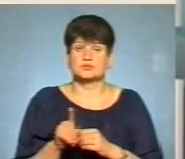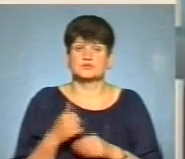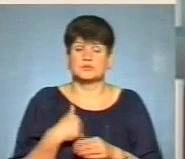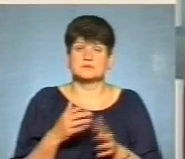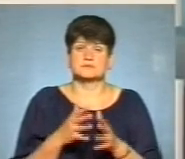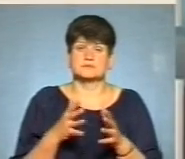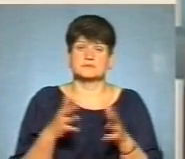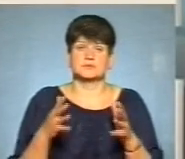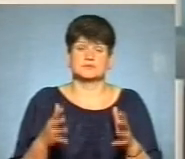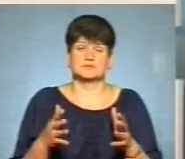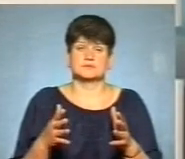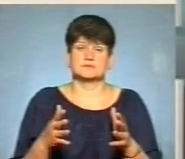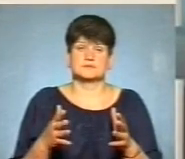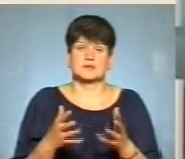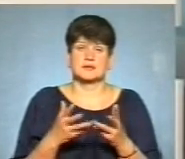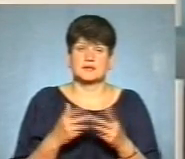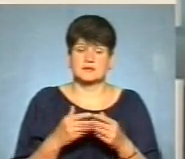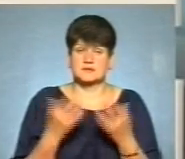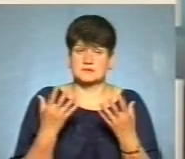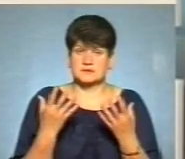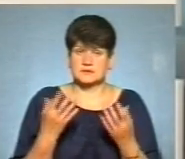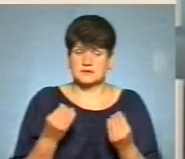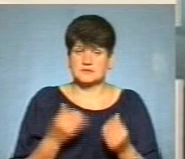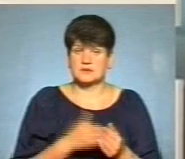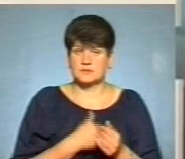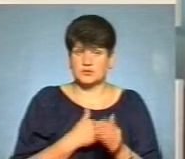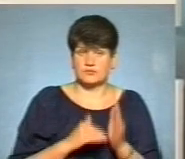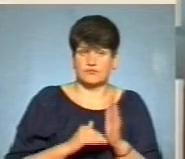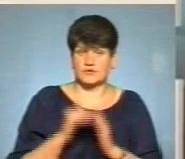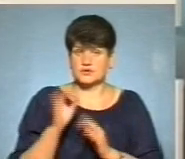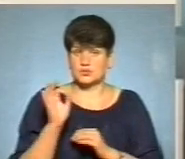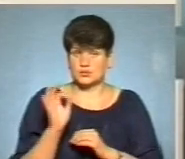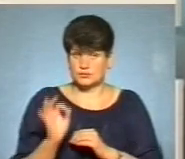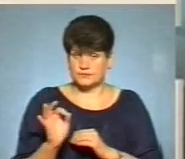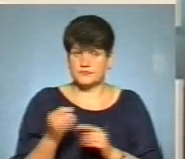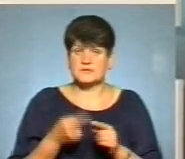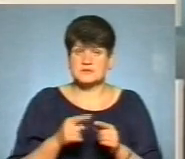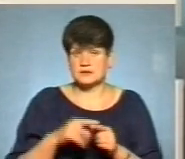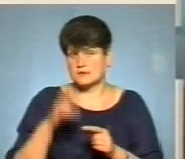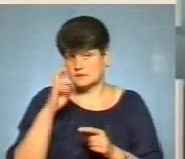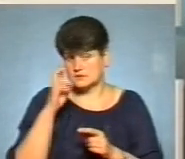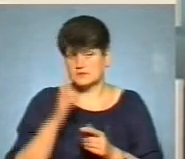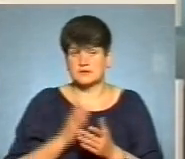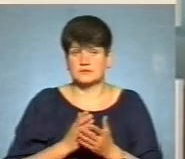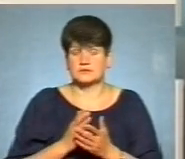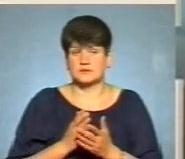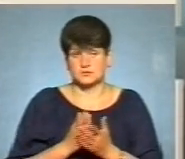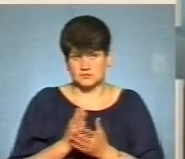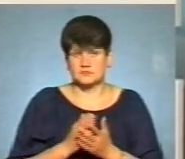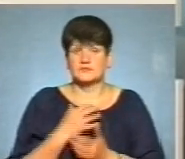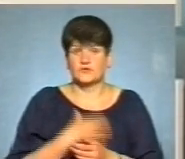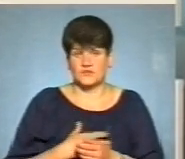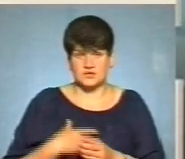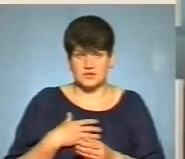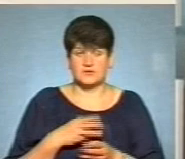зростає кількість днів з температурами вище нуля, і це для комунальників дуже важливо, тому що можна